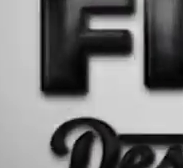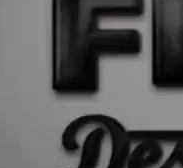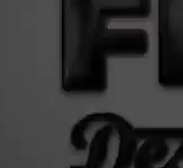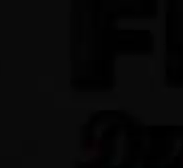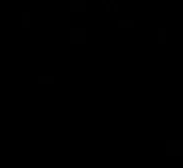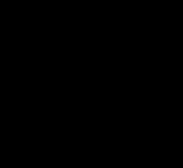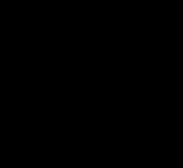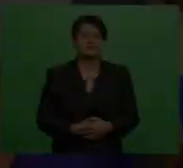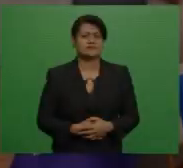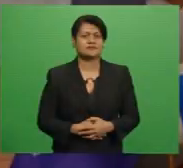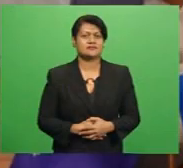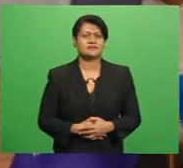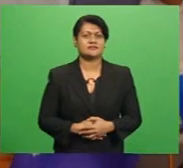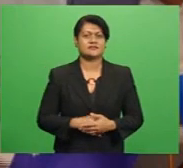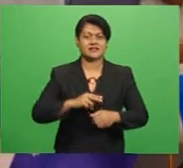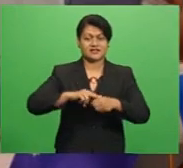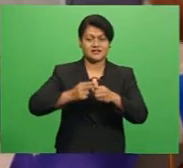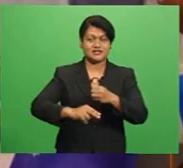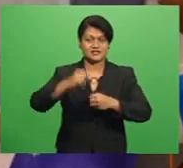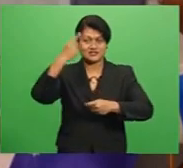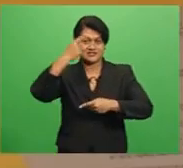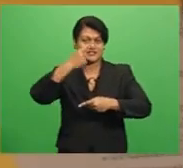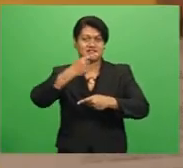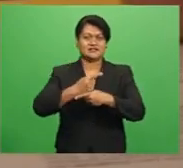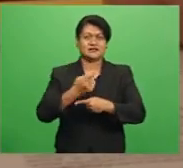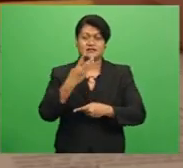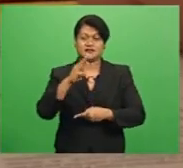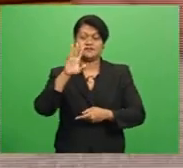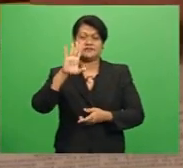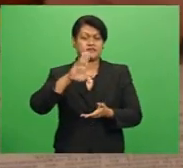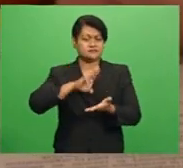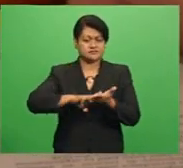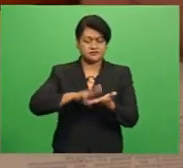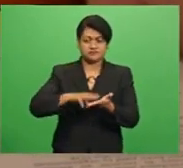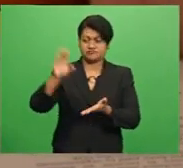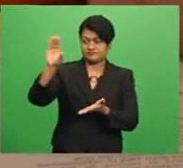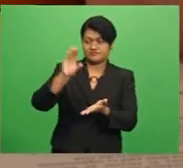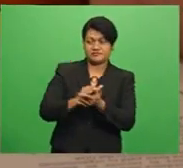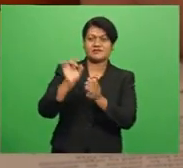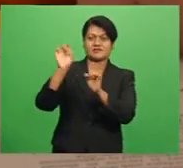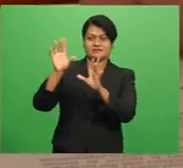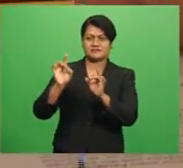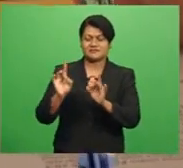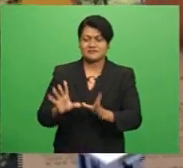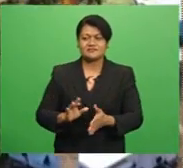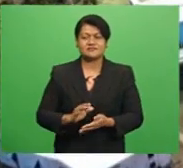2 देश की धड़कन. In the news tonight, $35 million grant from Australia.